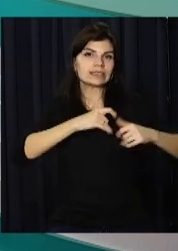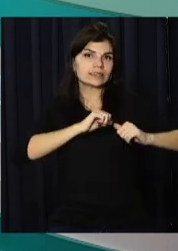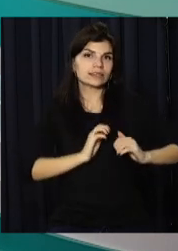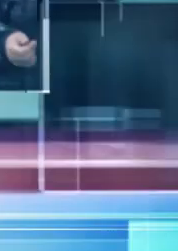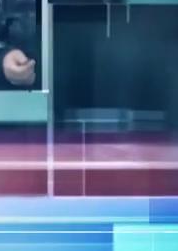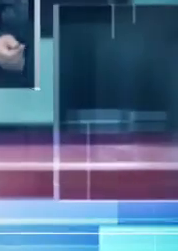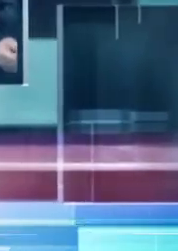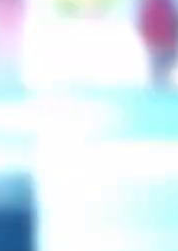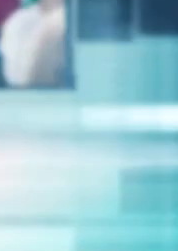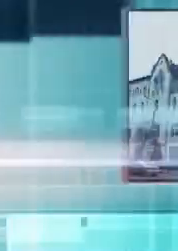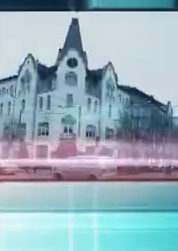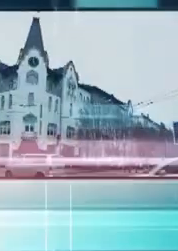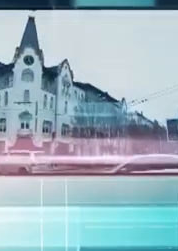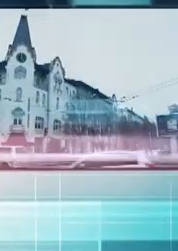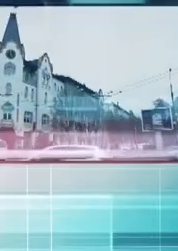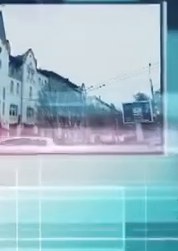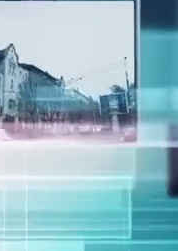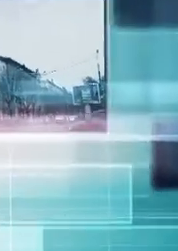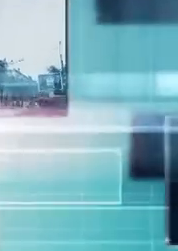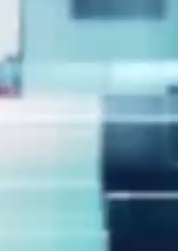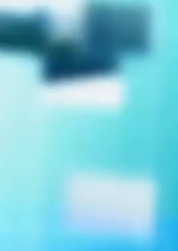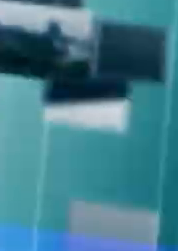Дякую за